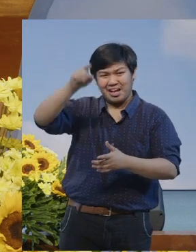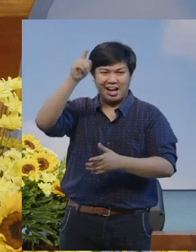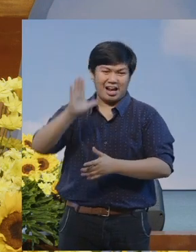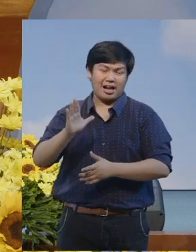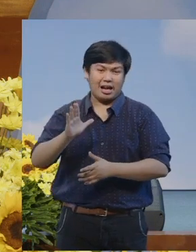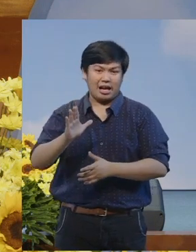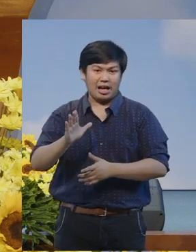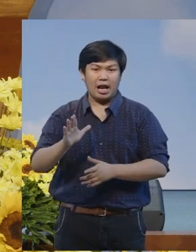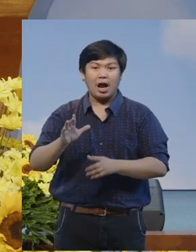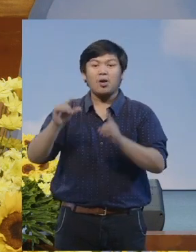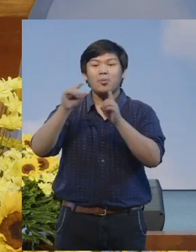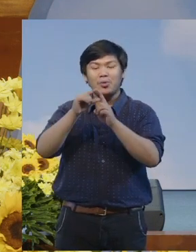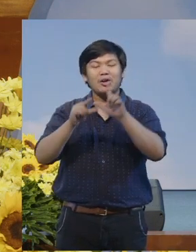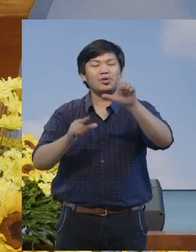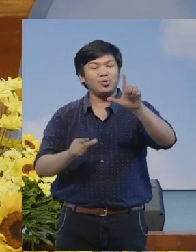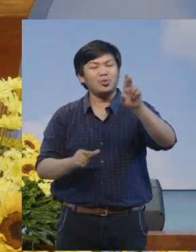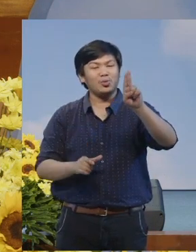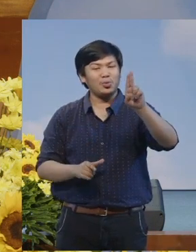ay Lucifer.